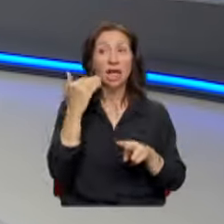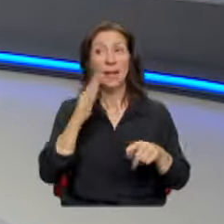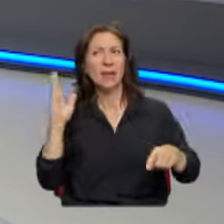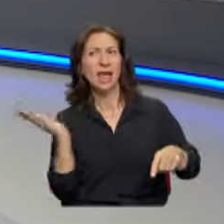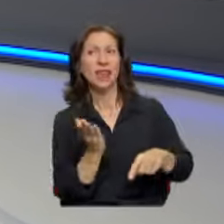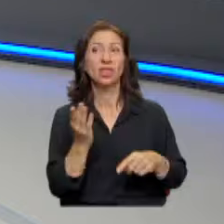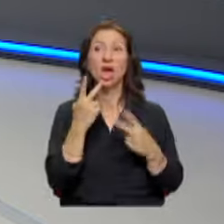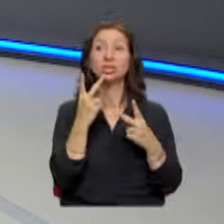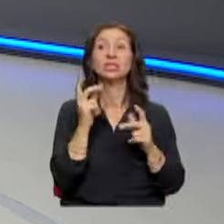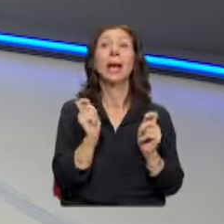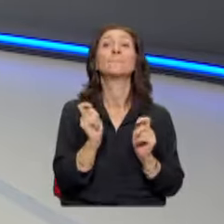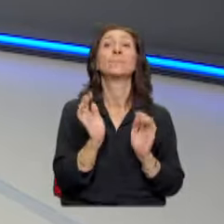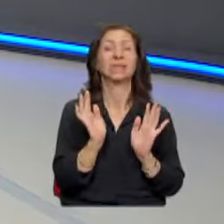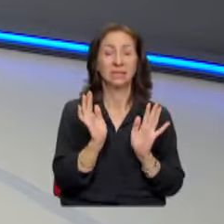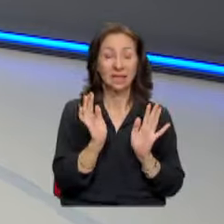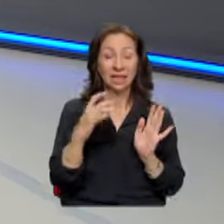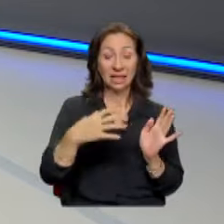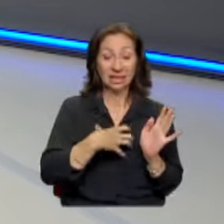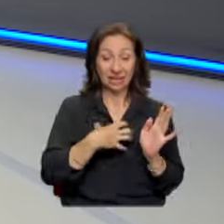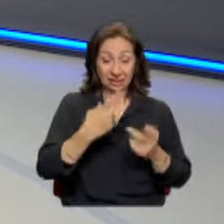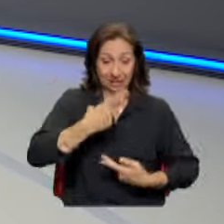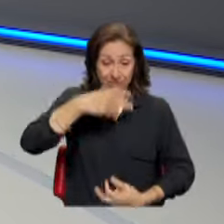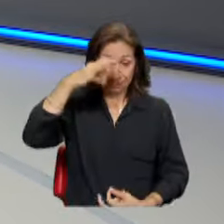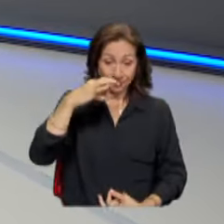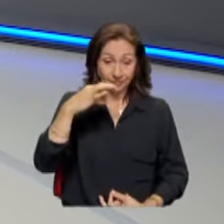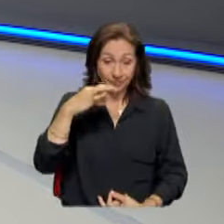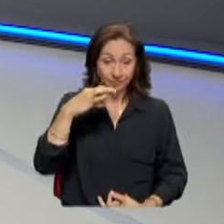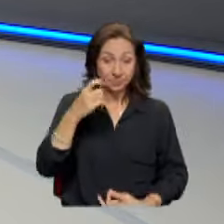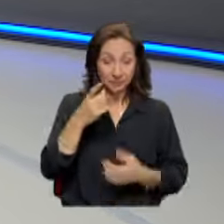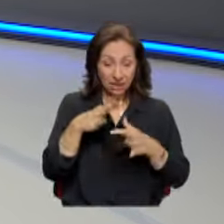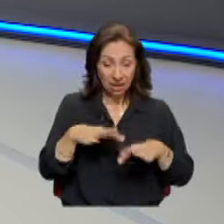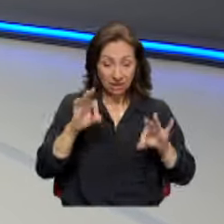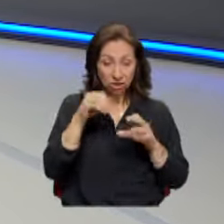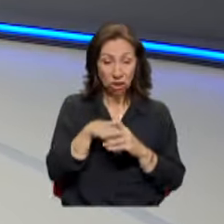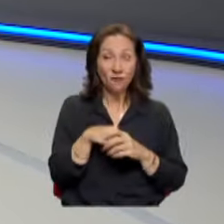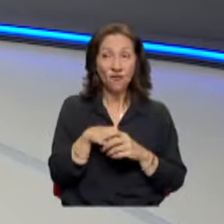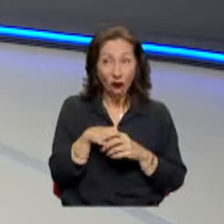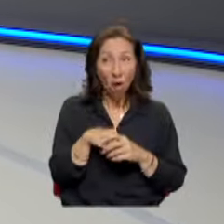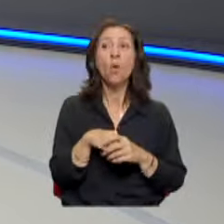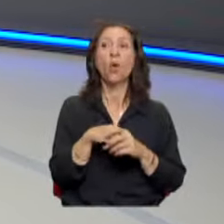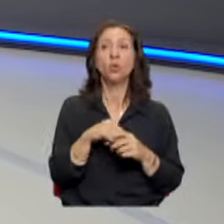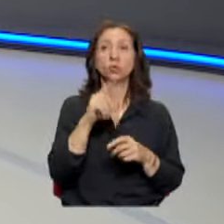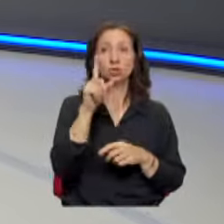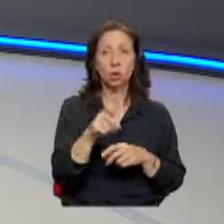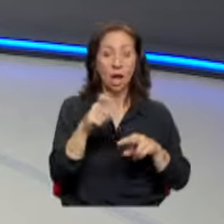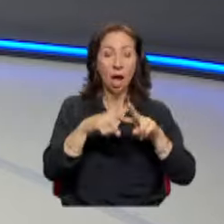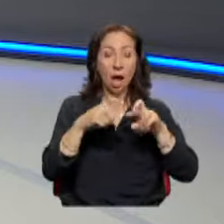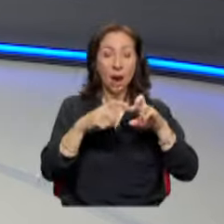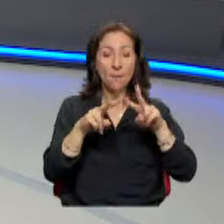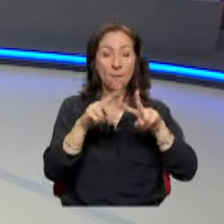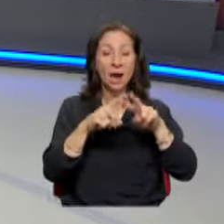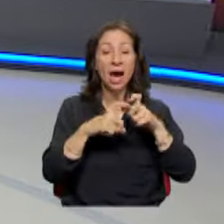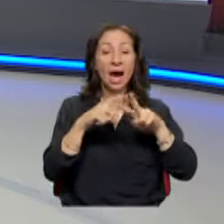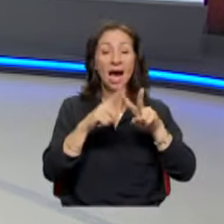ihanet açıklaması yapmadı kendisi in bir Eee hazırlık içinde olup olmadığını da sordu Armağan Çağlayan